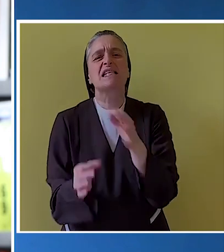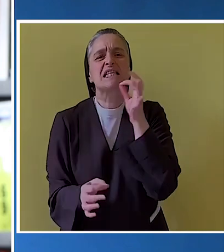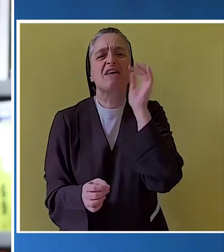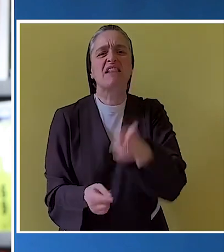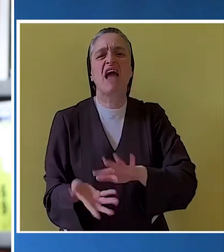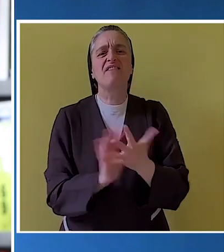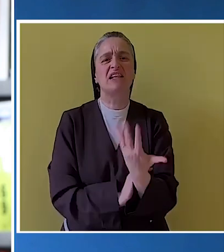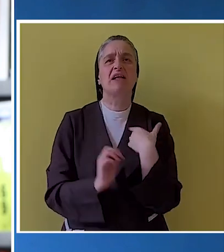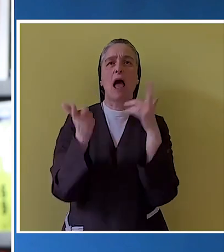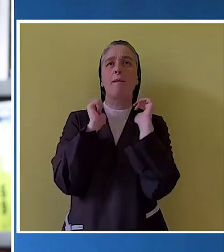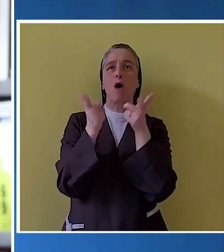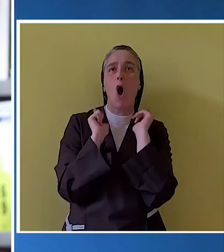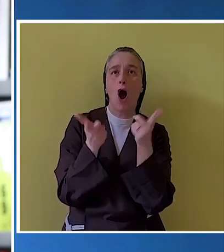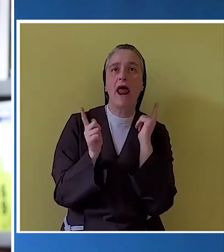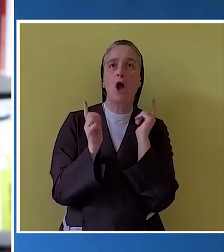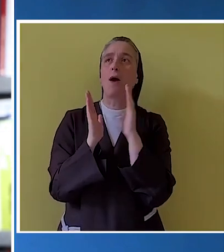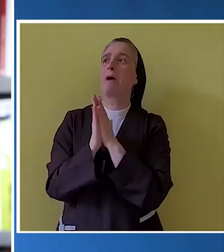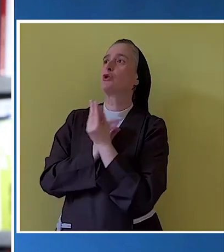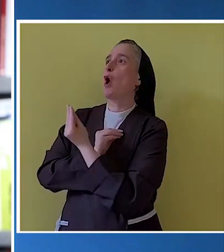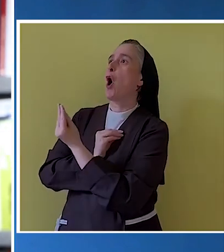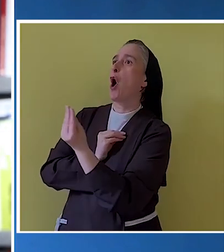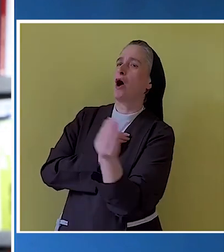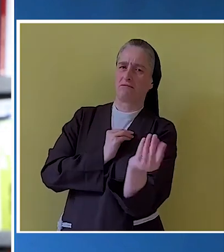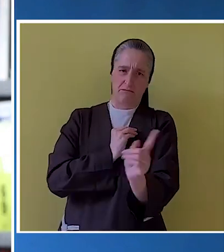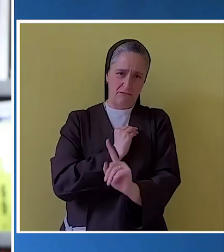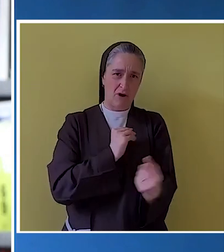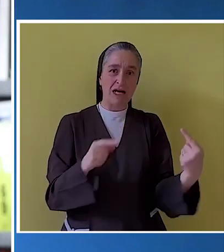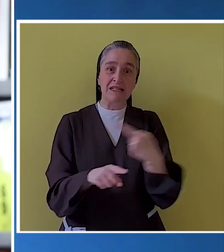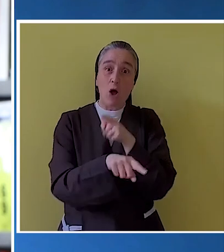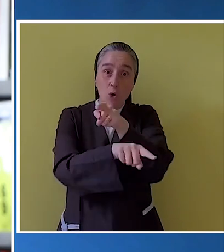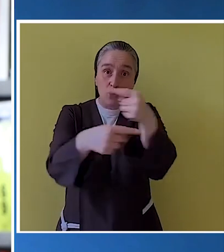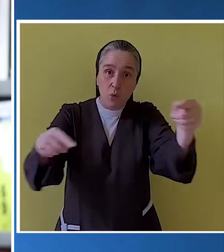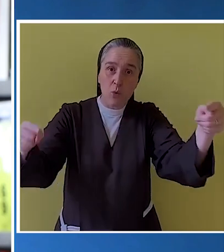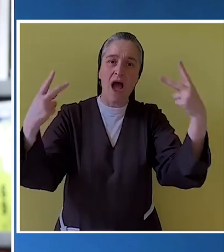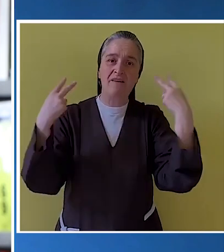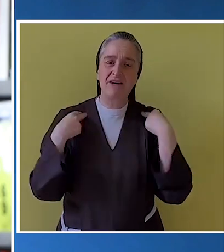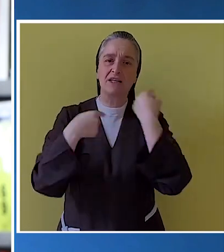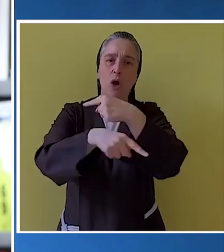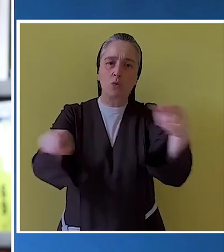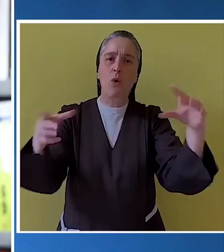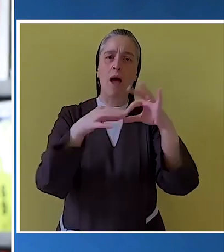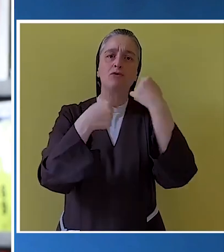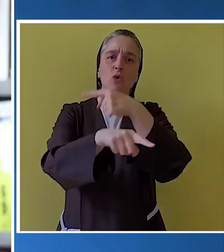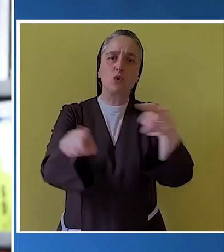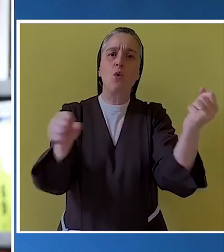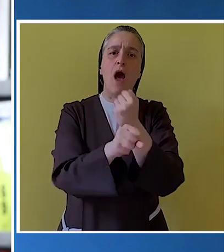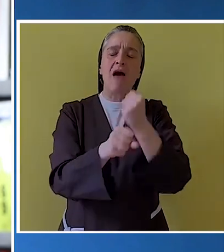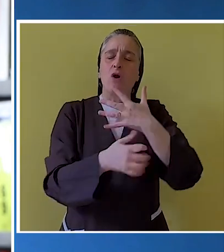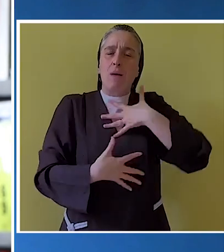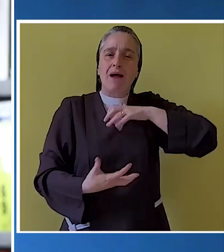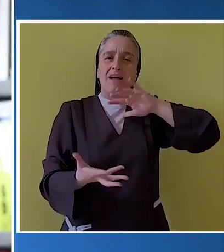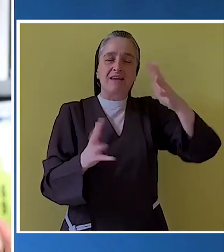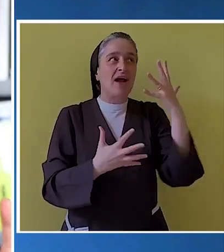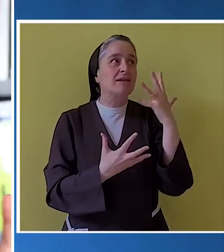piccoli monaci o fare le madonnine infilzate, ma significa vivere la tua vita con le tue amicizie, il tuo lavoro, le tue passioni, lasciandoti attrarre